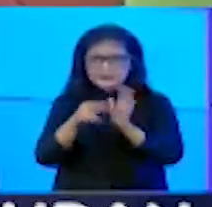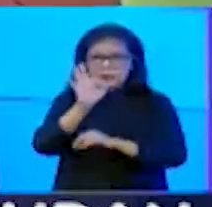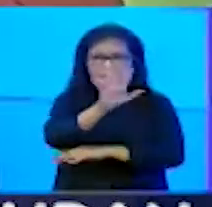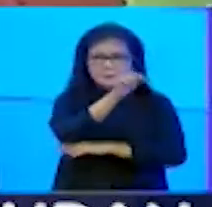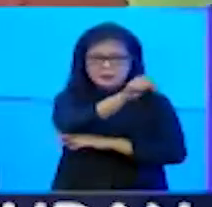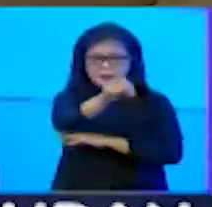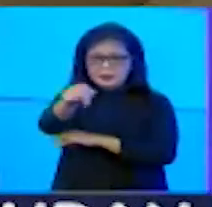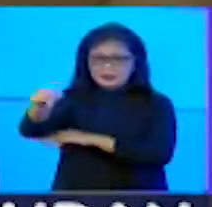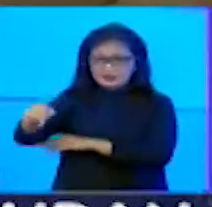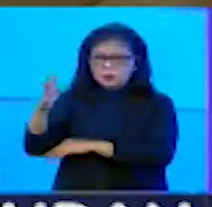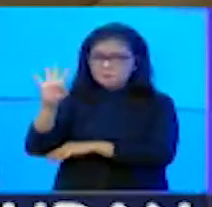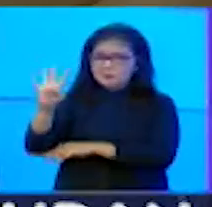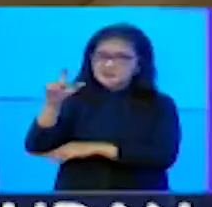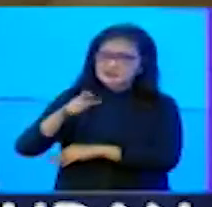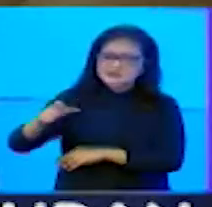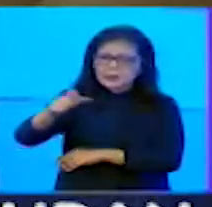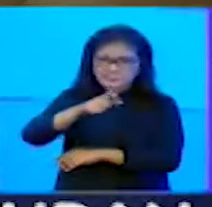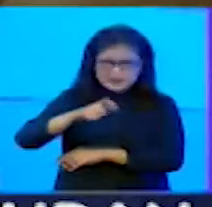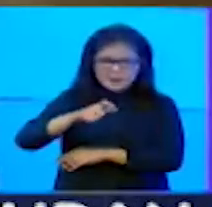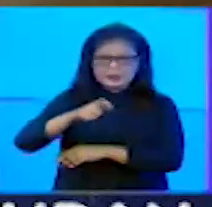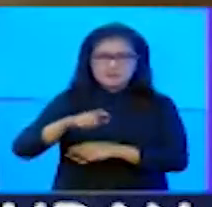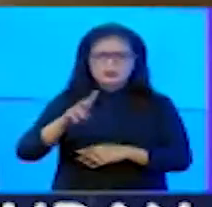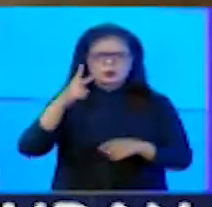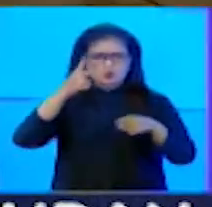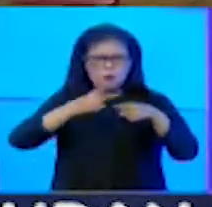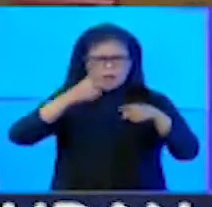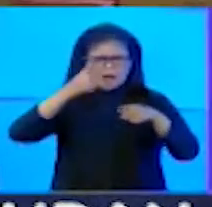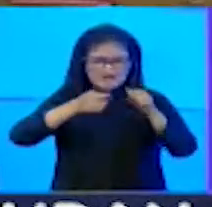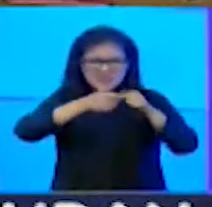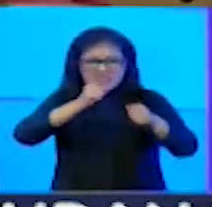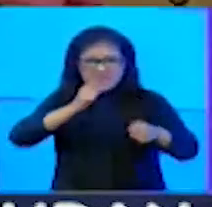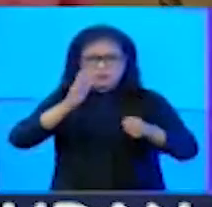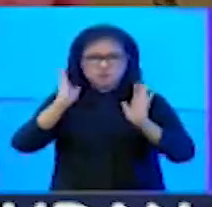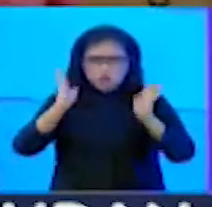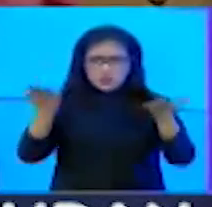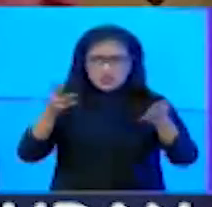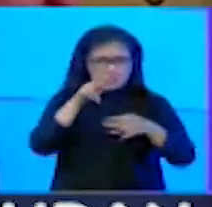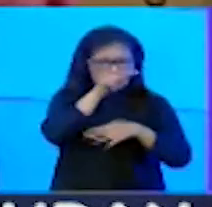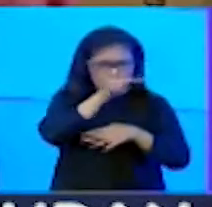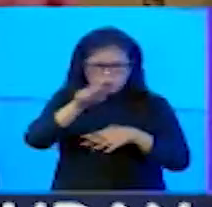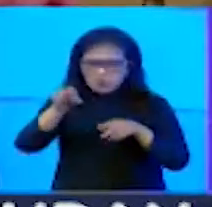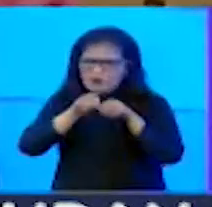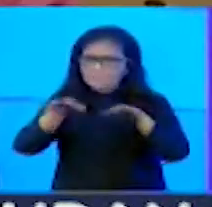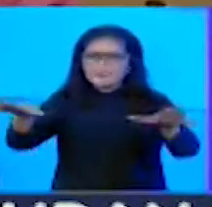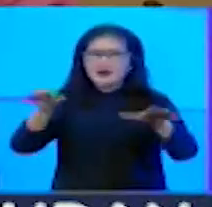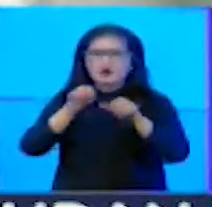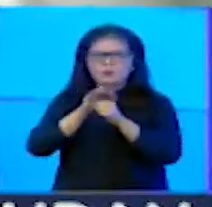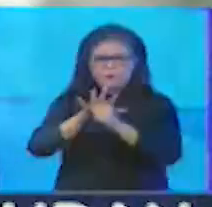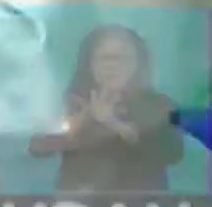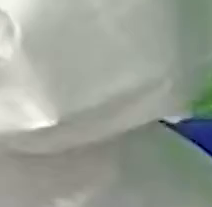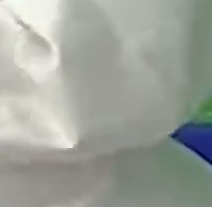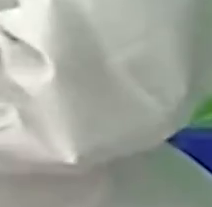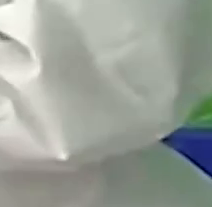Petamburan. Tes COVID-19 digelar untuk kedua kalinya di kawasan Petamburan untuk melacak sebaran kasus corona di wilayah ini pasca